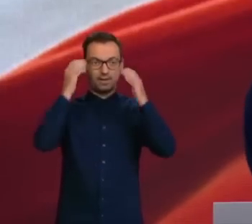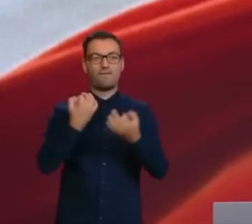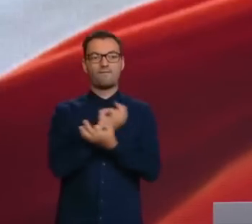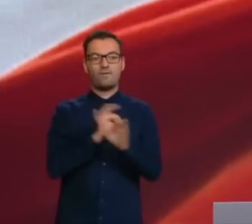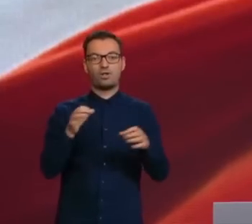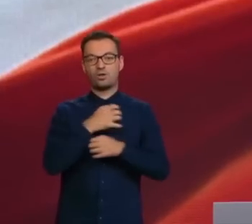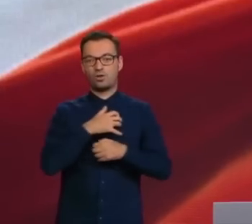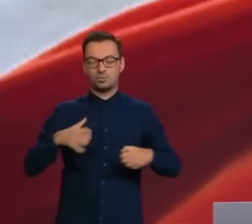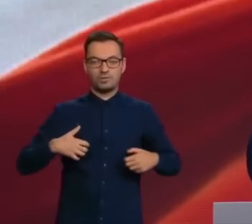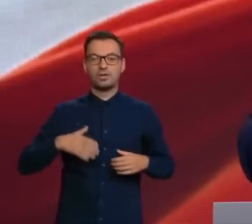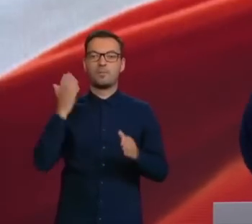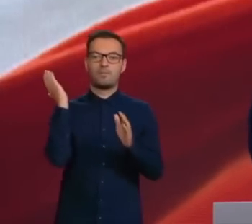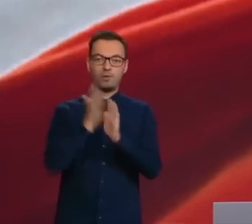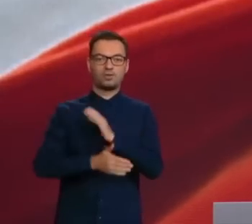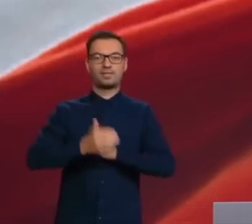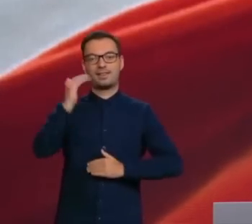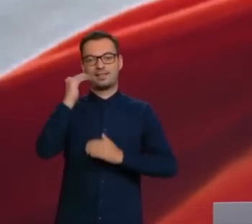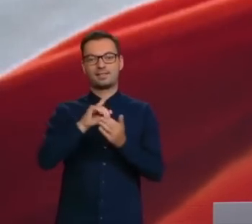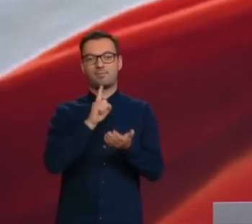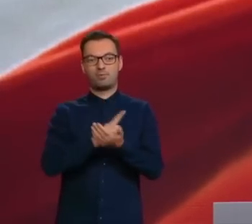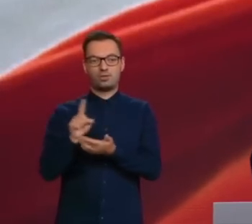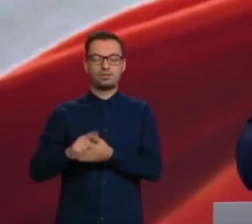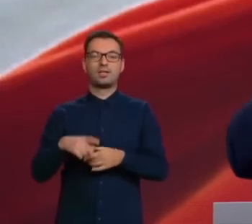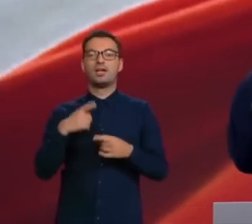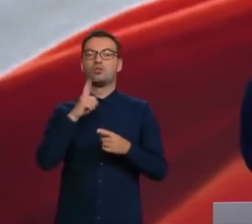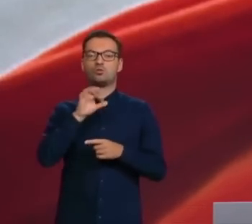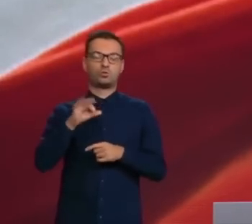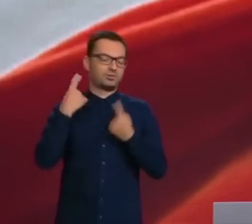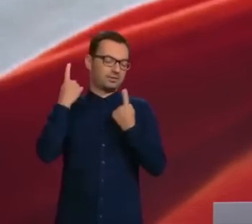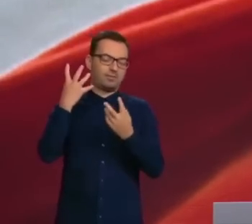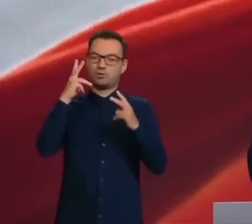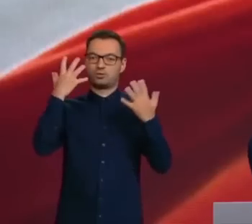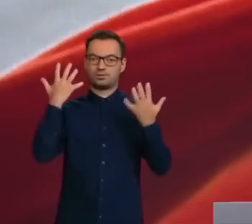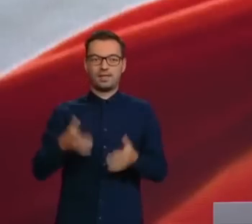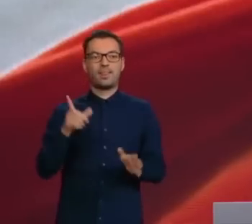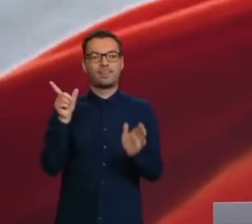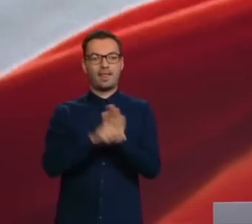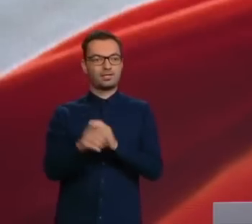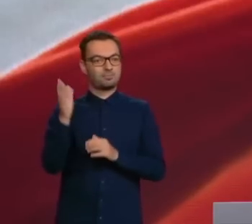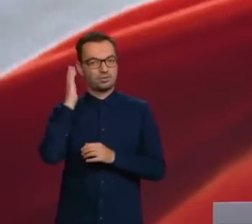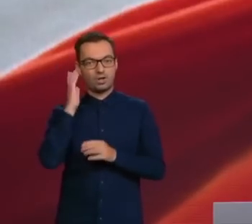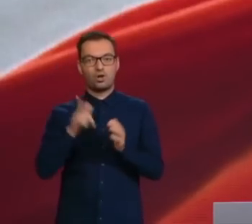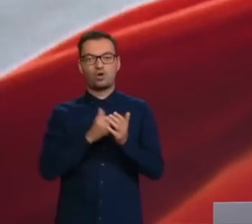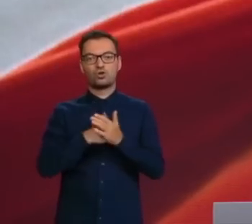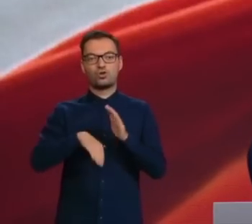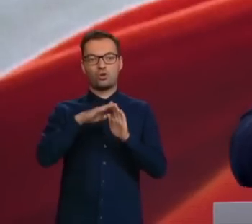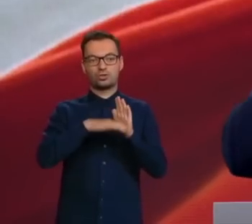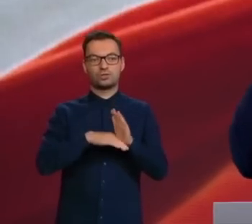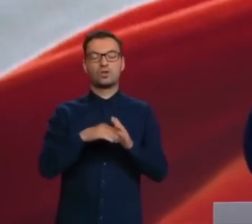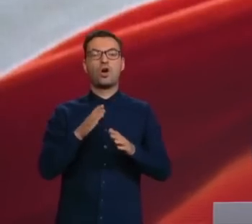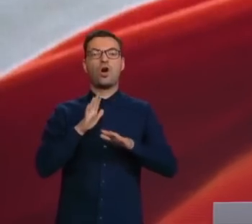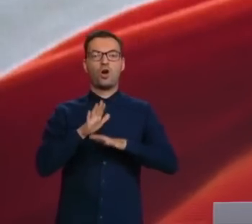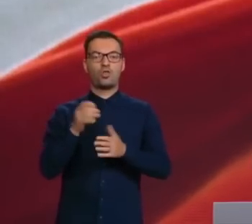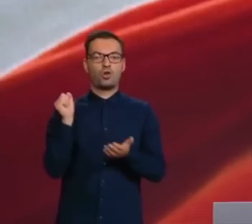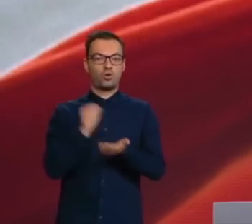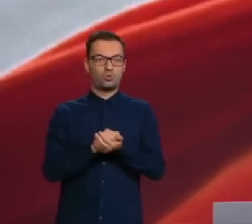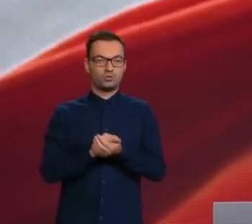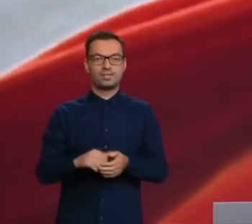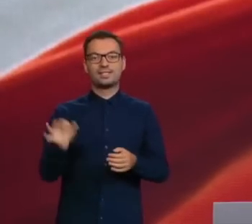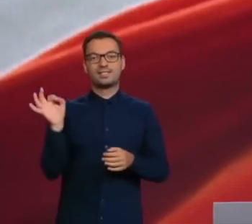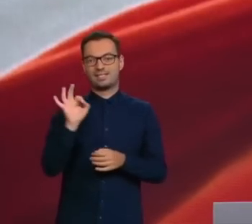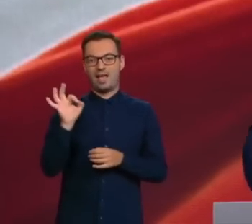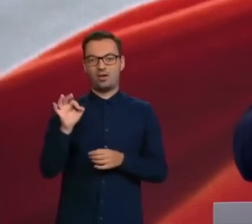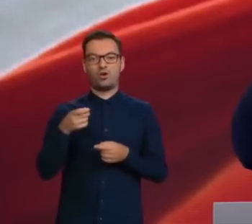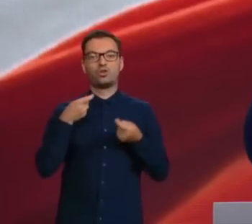gospodarczą, proste i niskie podatki, dobrowolny ZUS dla przedsiębiorców, tańsze mieszkania, konstytucyjną ochronę gotówki, zero socjalu